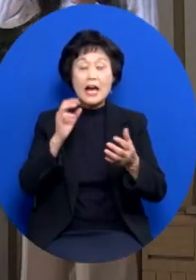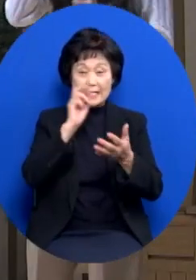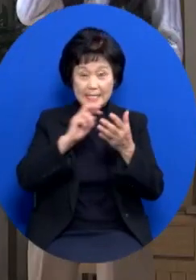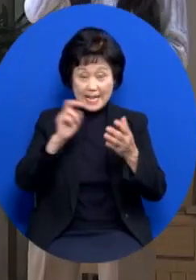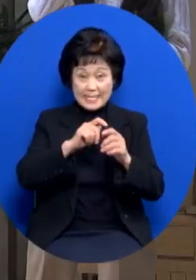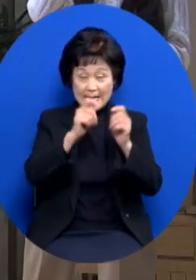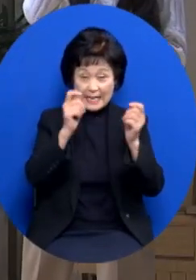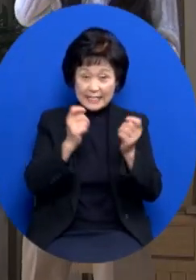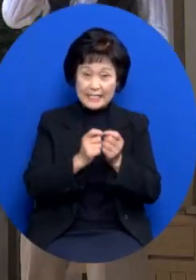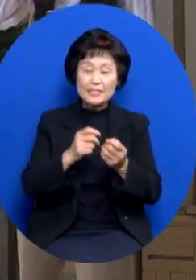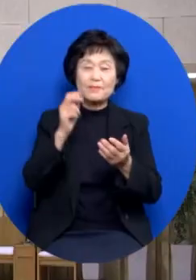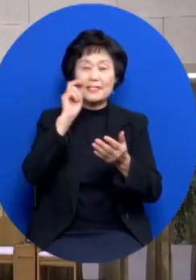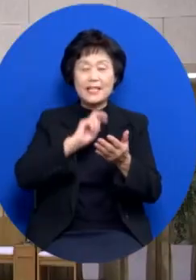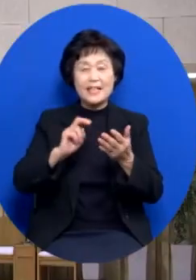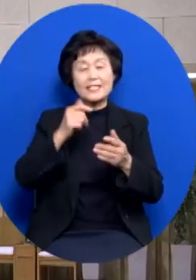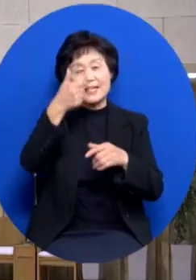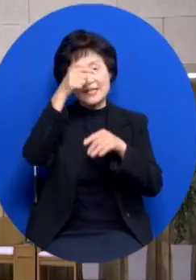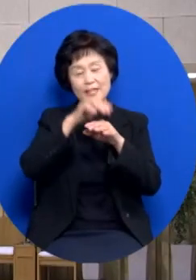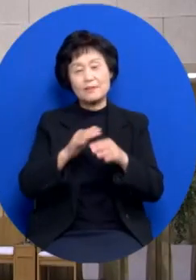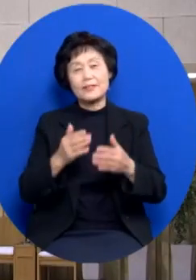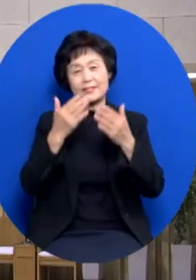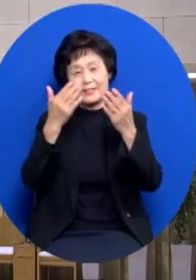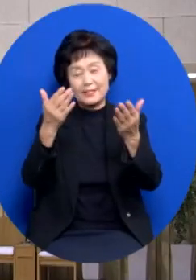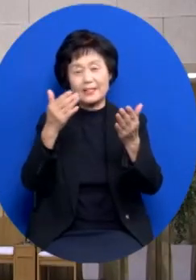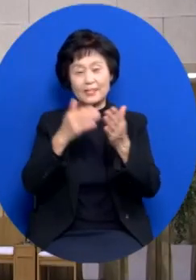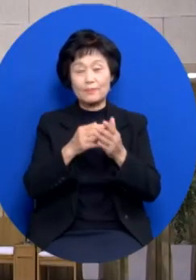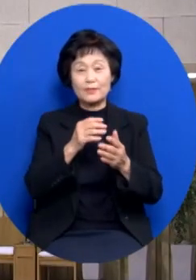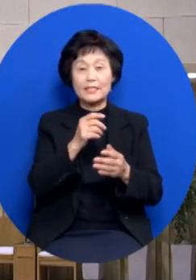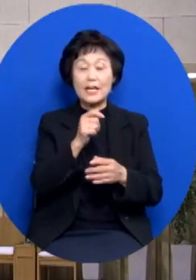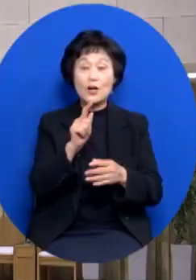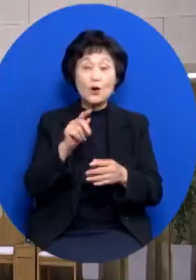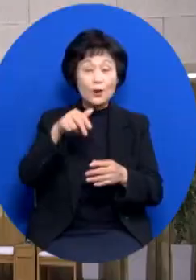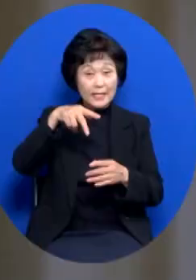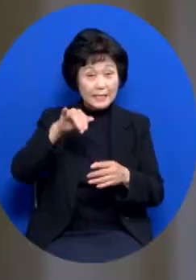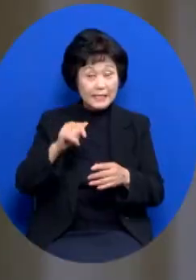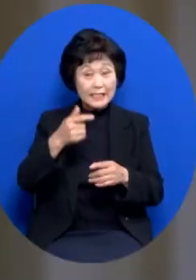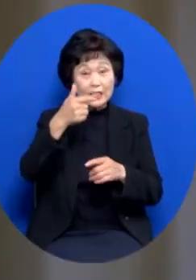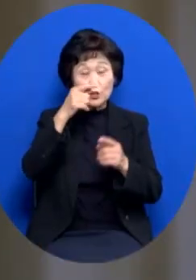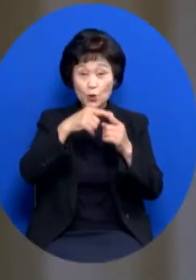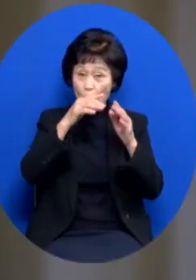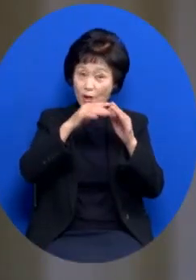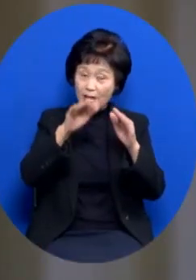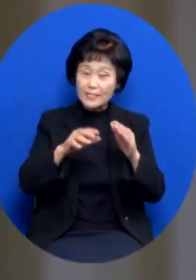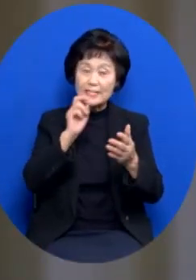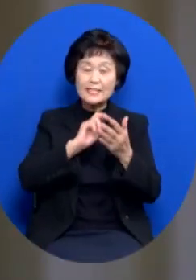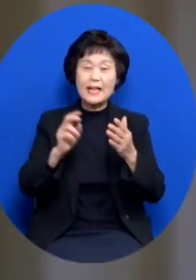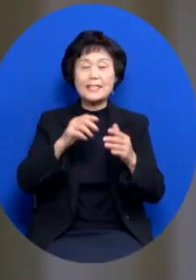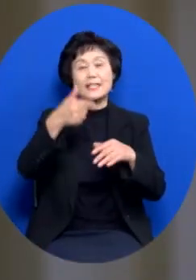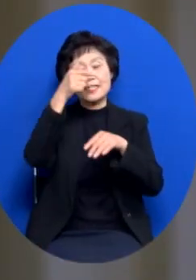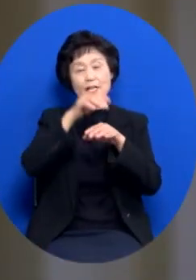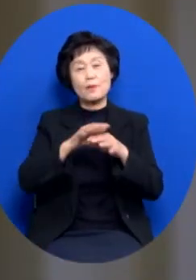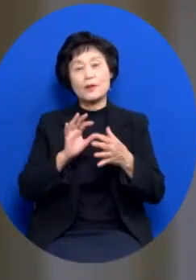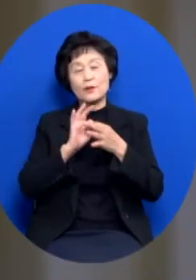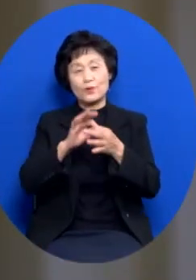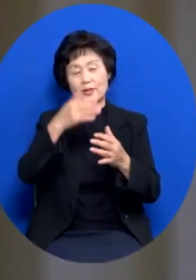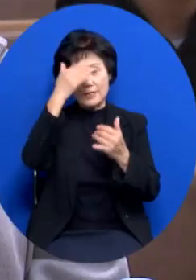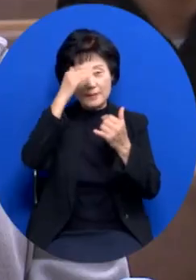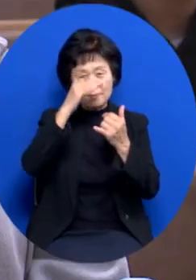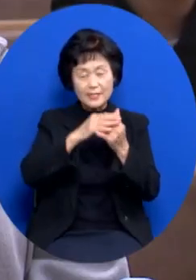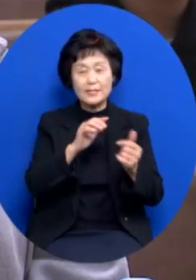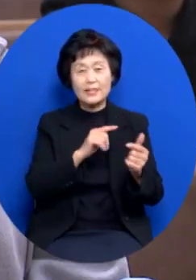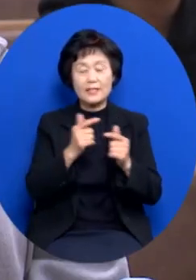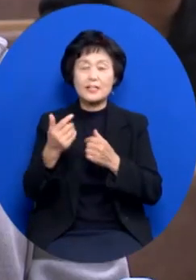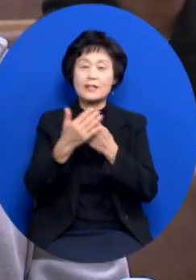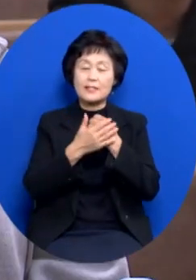워십이 찬양 예배를 드렸습니다. 광진중앙교회 지태동 목사는 이번 찬양 집회를 통해 교회 다음 세대가 큰 은혜를